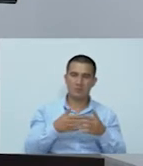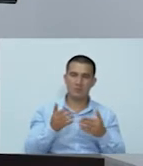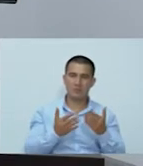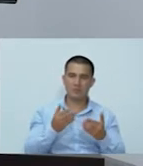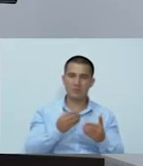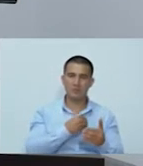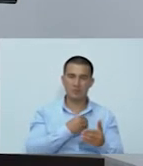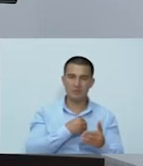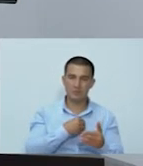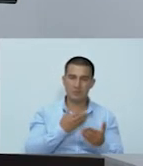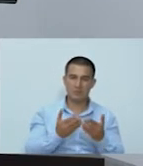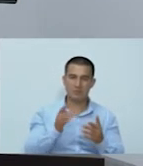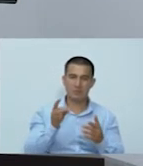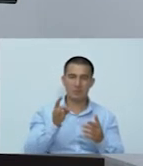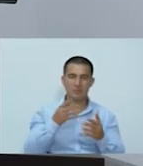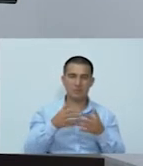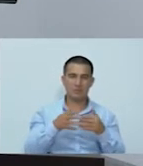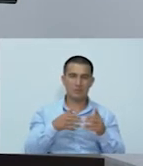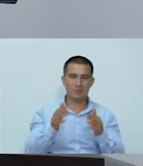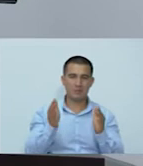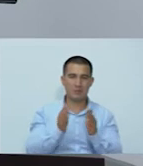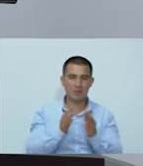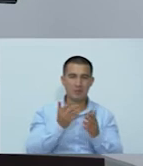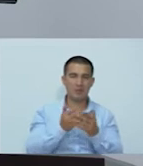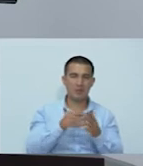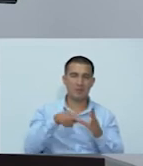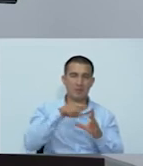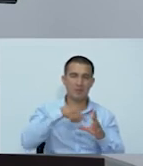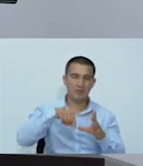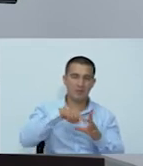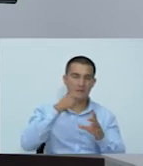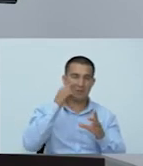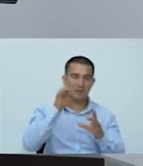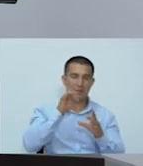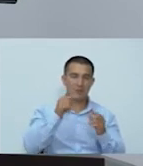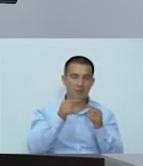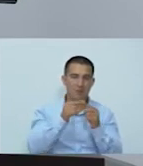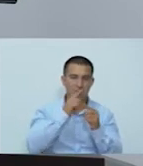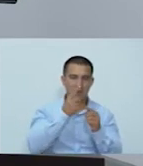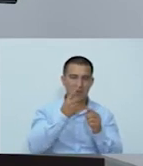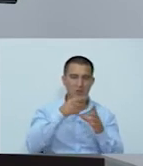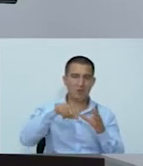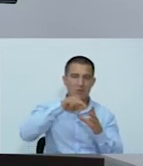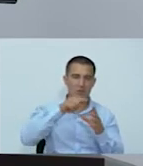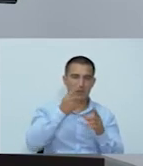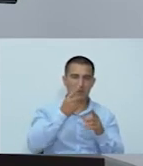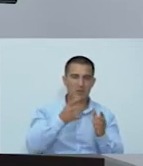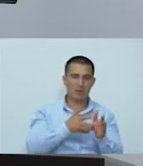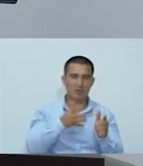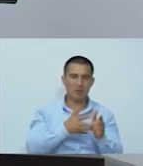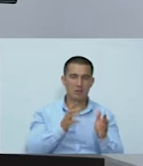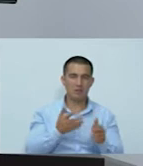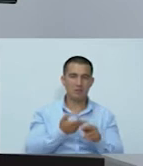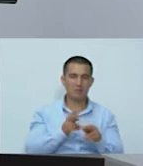diametrda açsak, o diametr içini toluq egallamaydi. Shuning uchun qog'ozimizga qarab diametrni